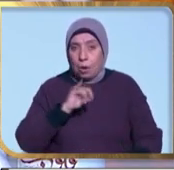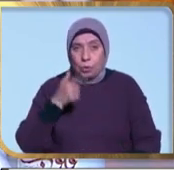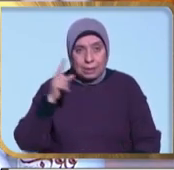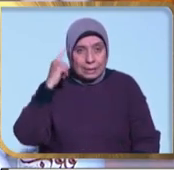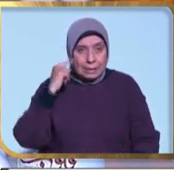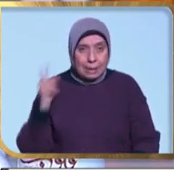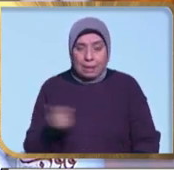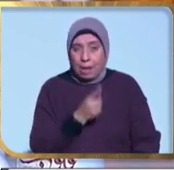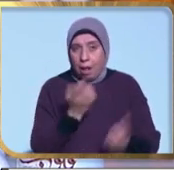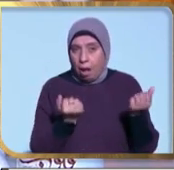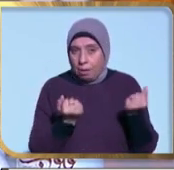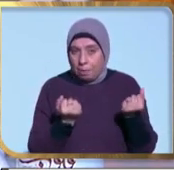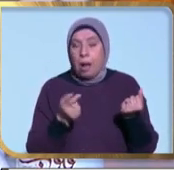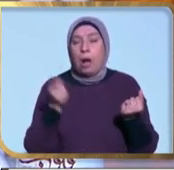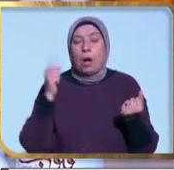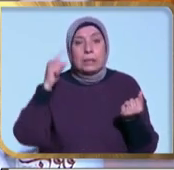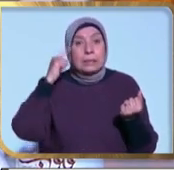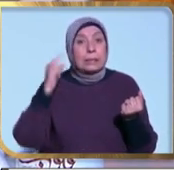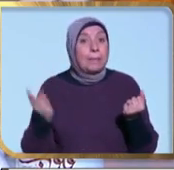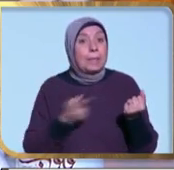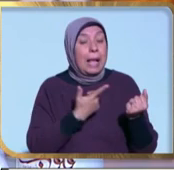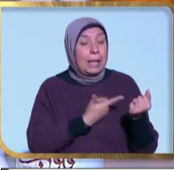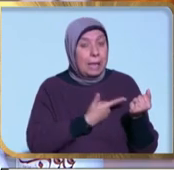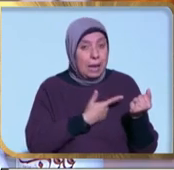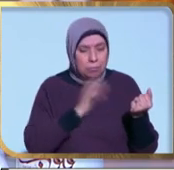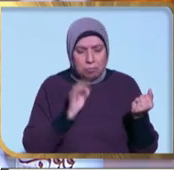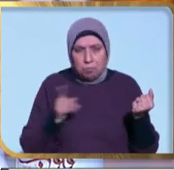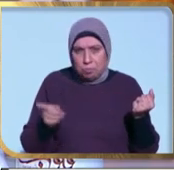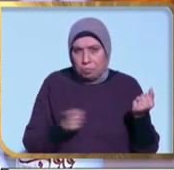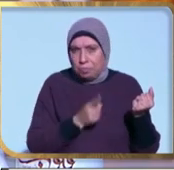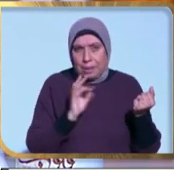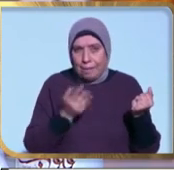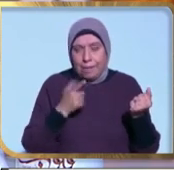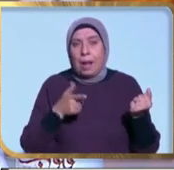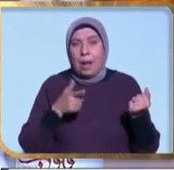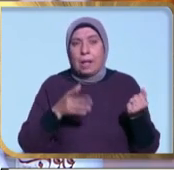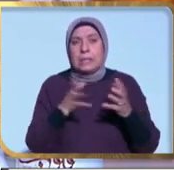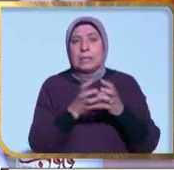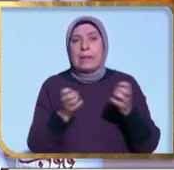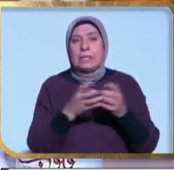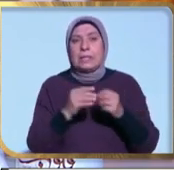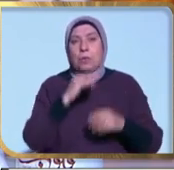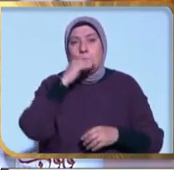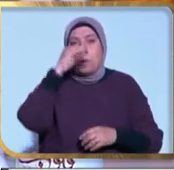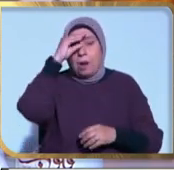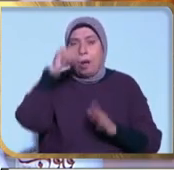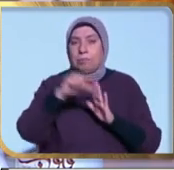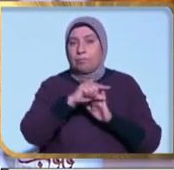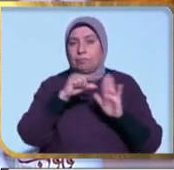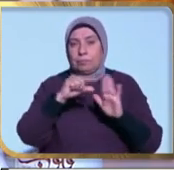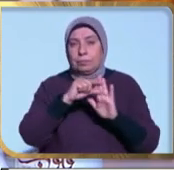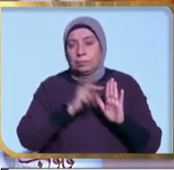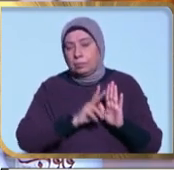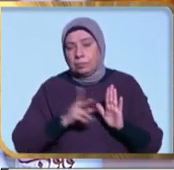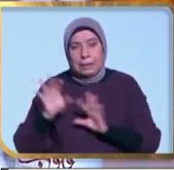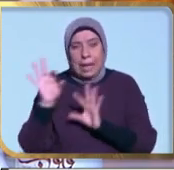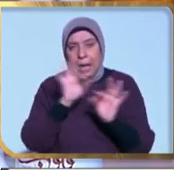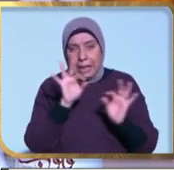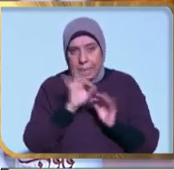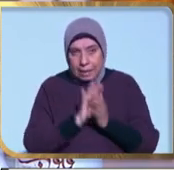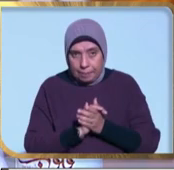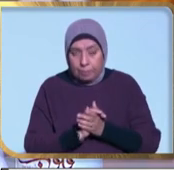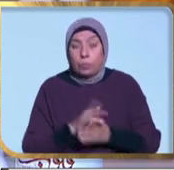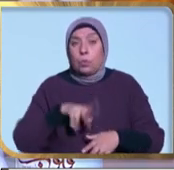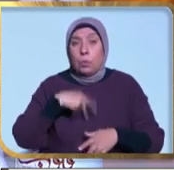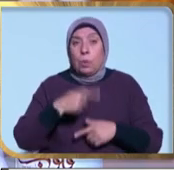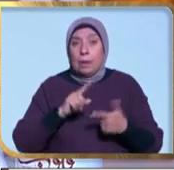الى الاربعاء من السبت الى الثلاثاء بنكون في رحاب التفسير الموضوعي لصور القران الكريم وبناخد